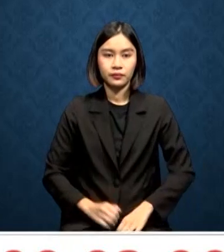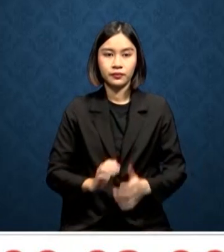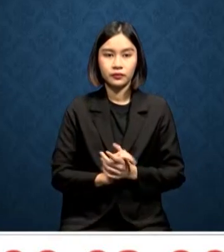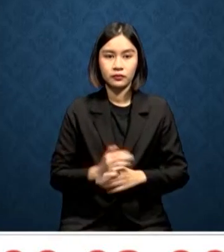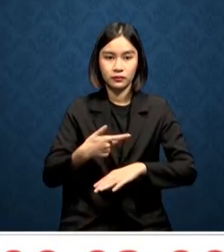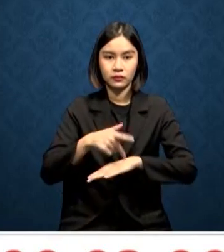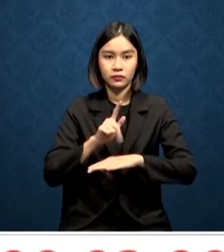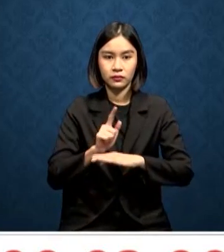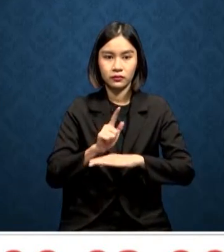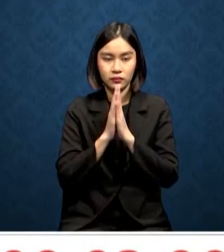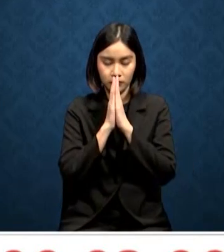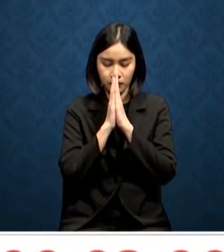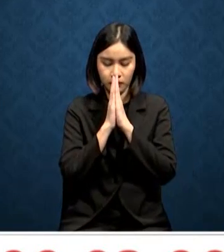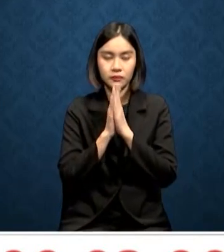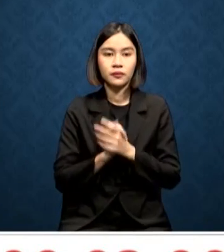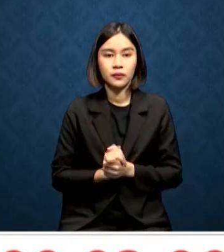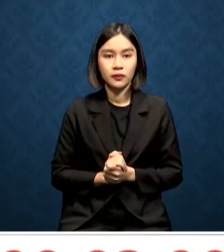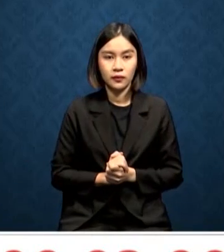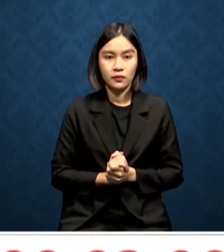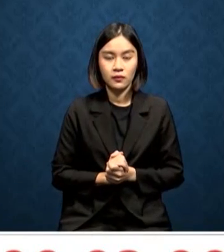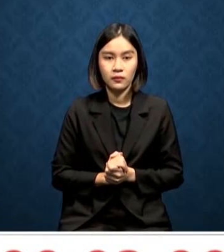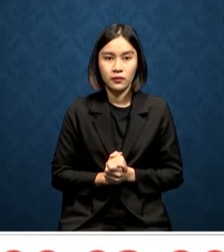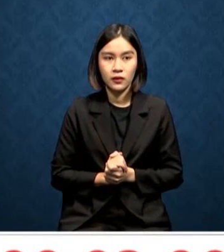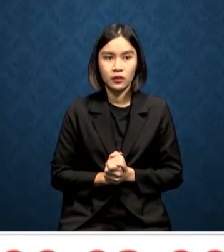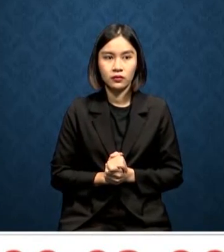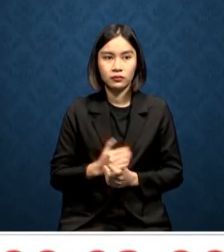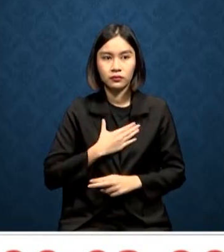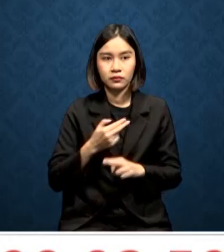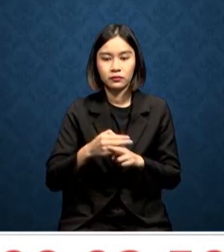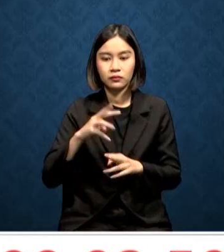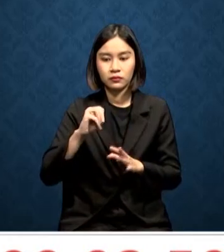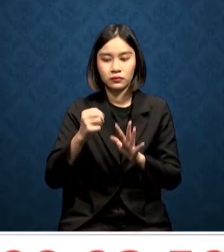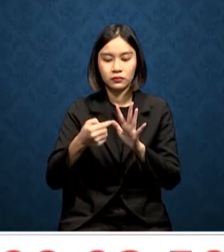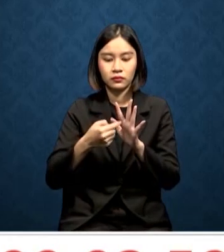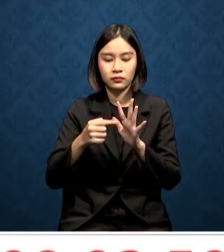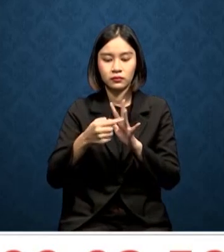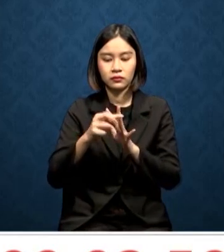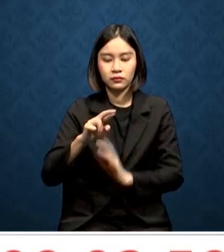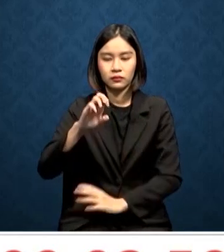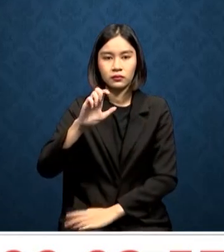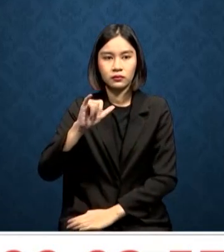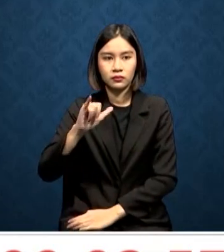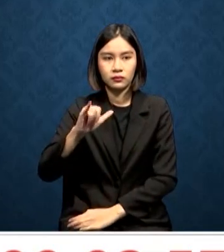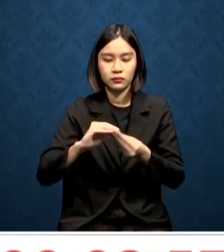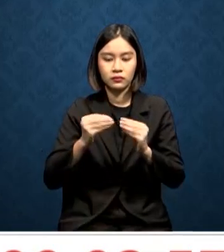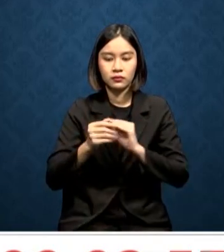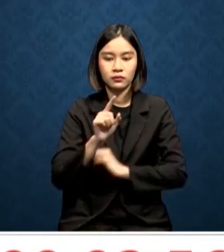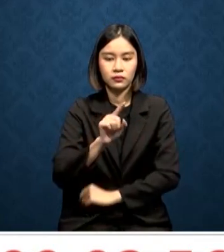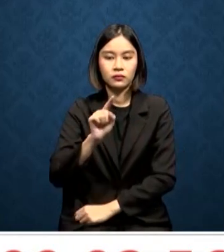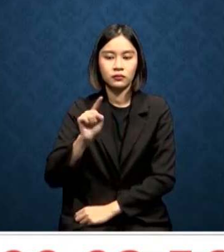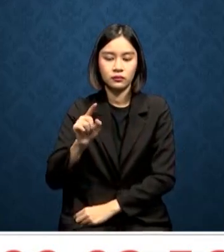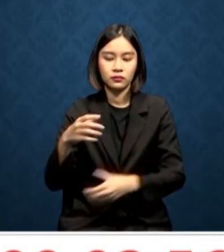เรียนท่านประธานและเพื่อนสมาชิกนะคะก็ดิฉันนางสาวมาขอประธานนะคะสมาชิกเลขที่111จาก